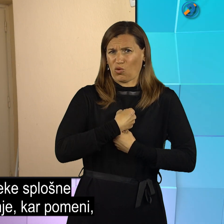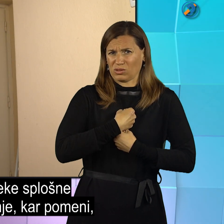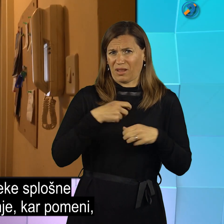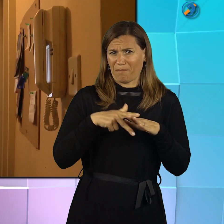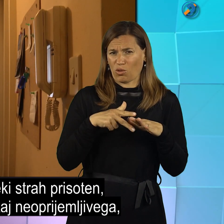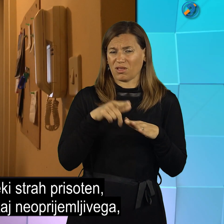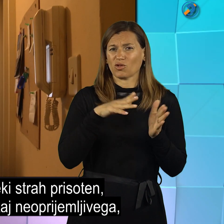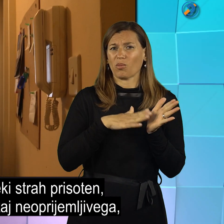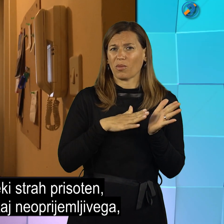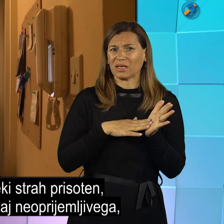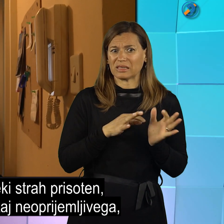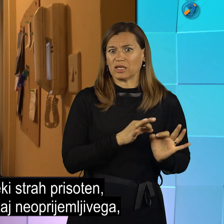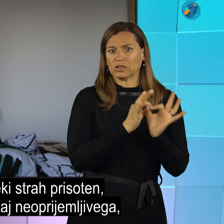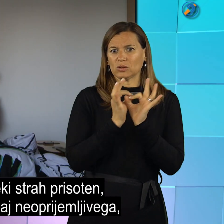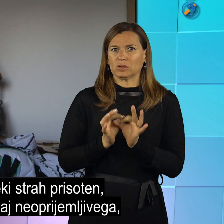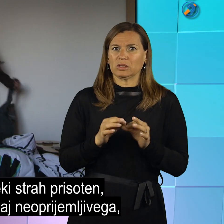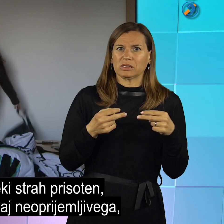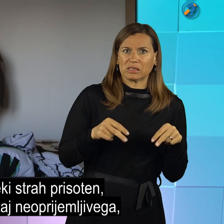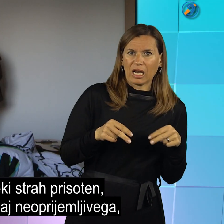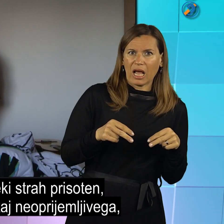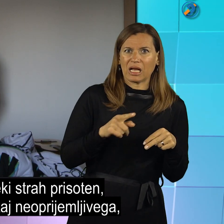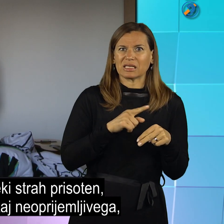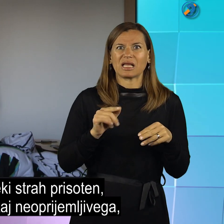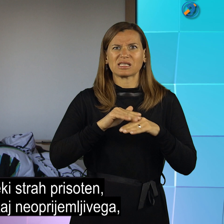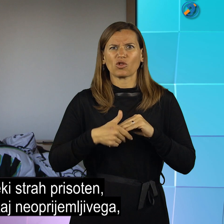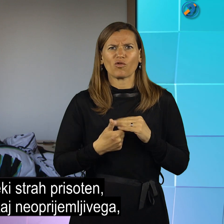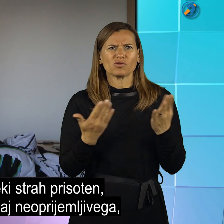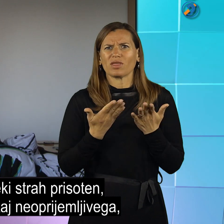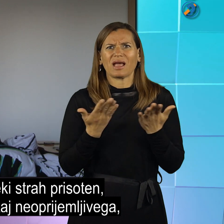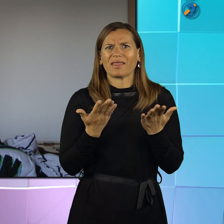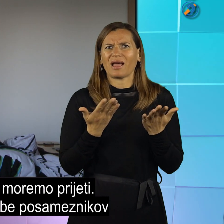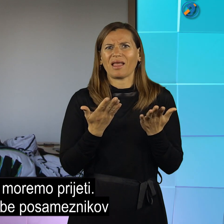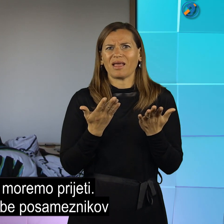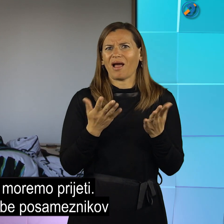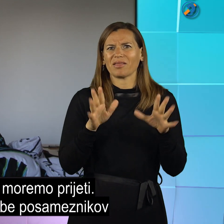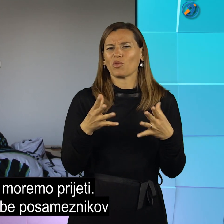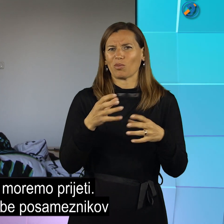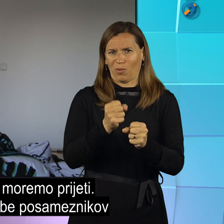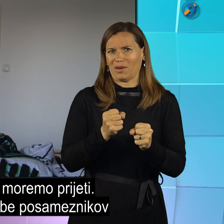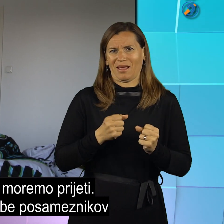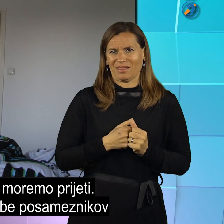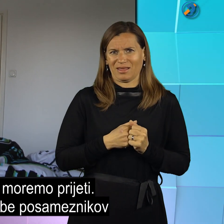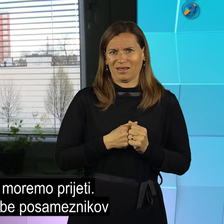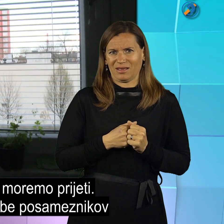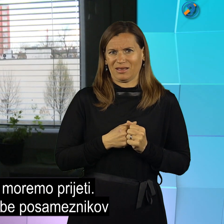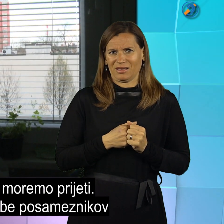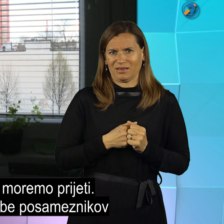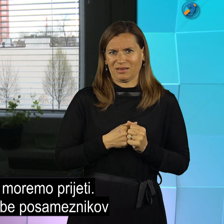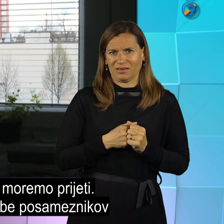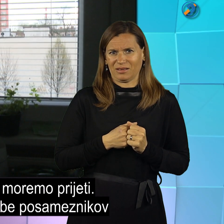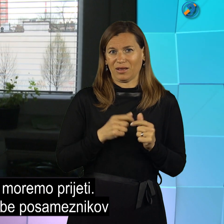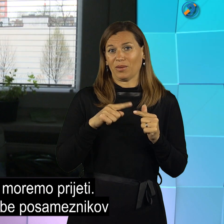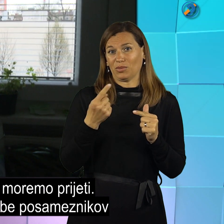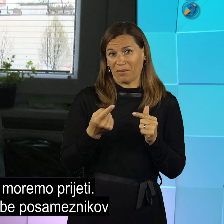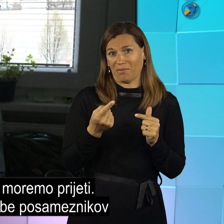kar pomeni, da je skozi nek strah, nezadovoljstvo, nekaj neoprijemljivega, nekaj, kar ne moremo prijeti. In